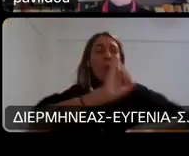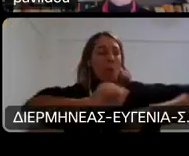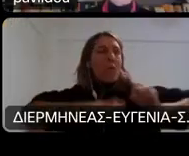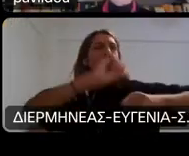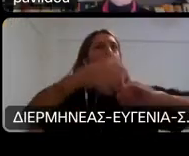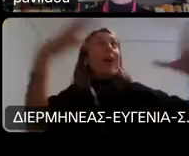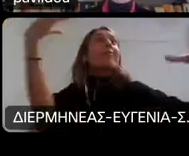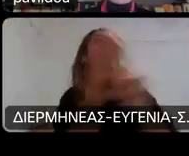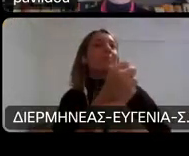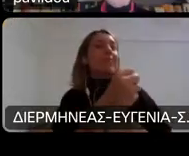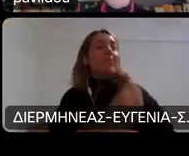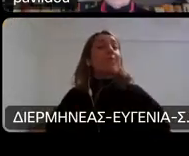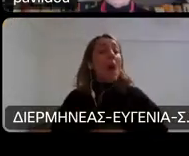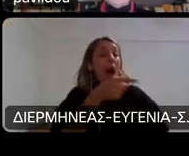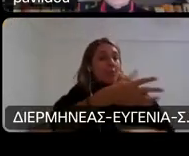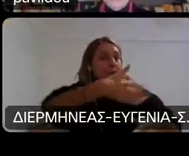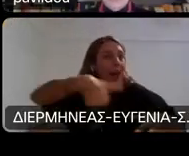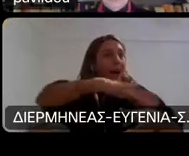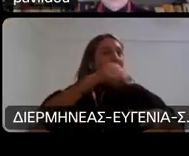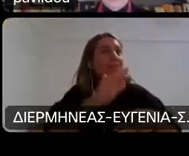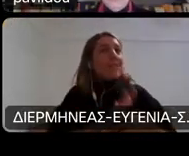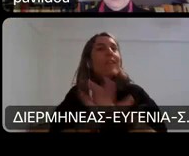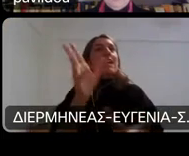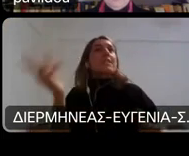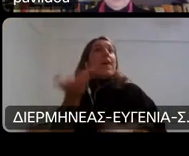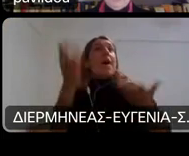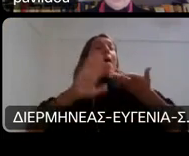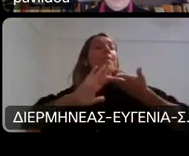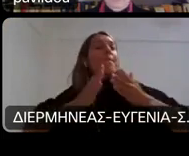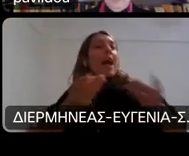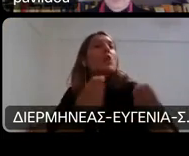και έτσι αναπτύσσουν κοινές σημασιοδοτήσεις, κοινές πρακτικές.